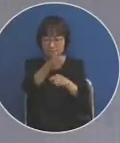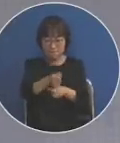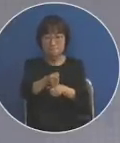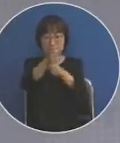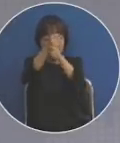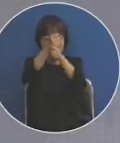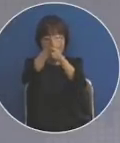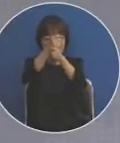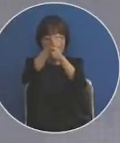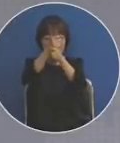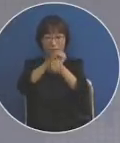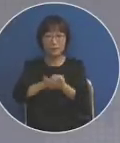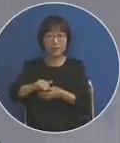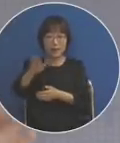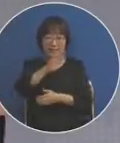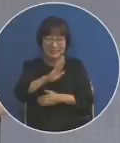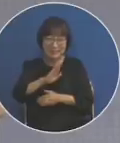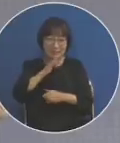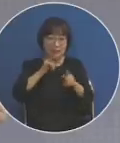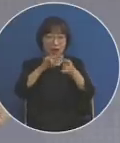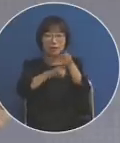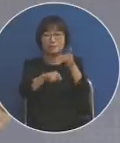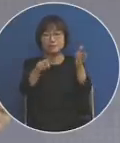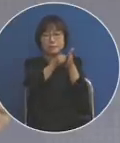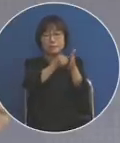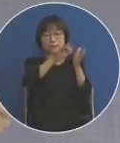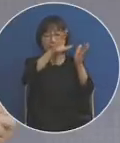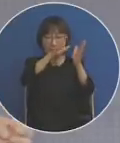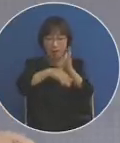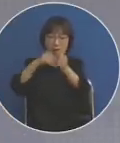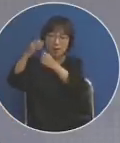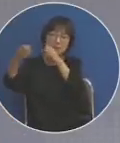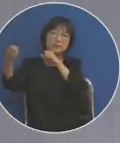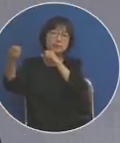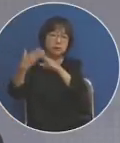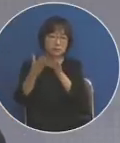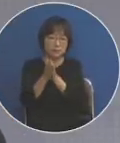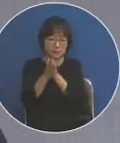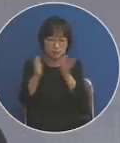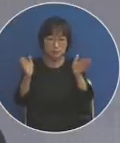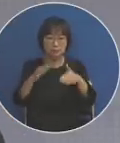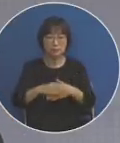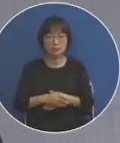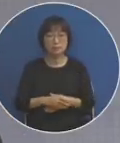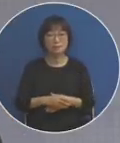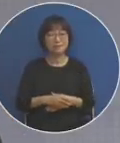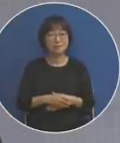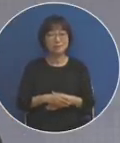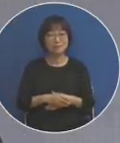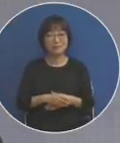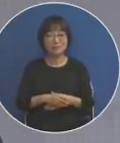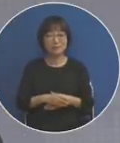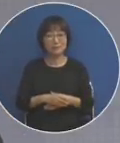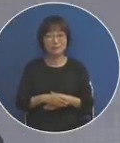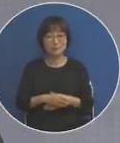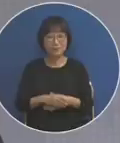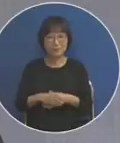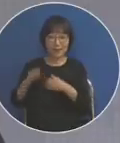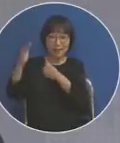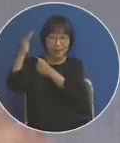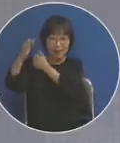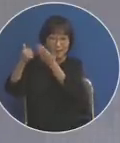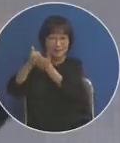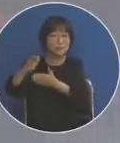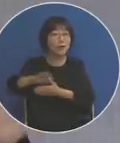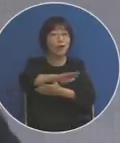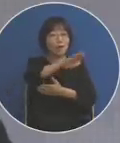하나님은 응답하시거든요. You have to truly hold on to this covenant. 가짜로 붙잡는 아니잖아요. For God to really answer you. 그러면 하나님은 여러분의 건강 산업은 책임질 수밖에